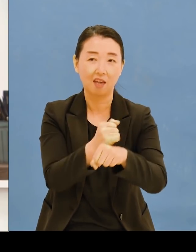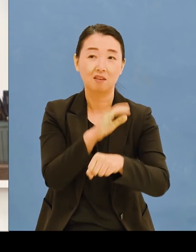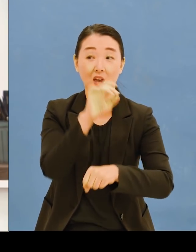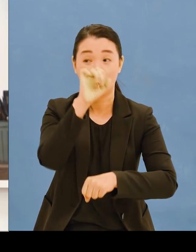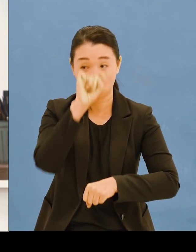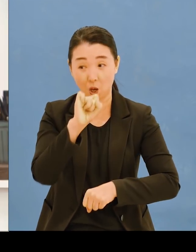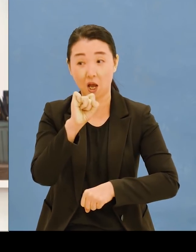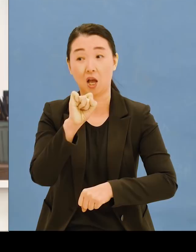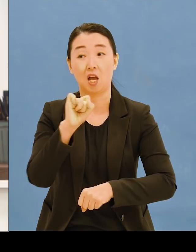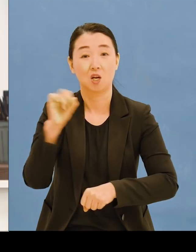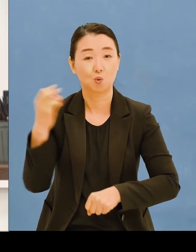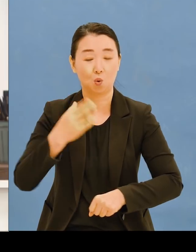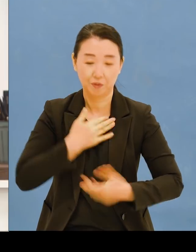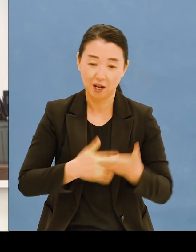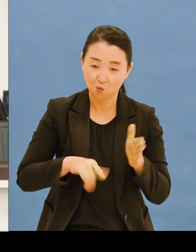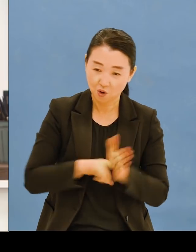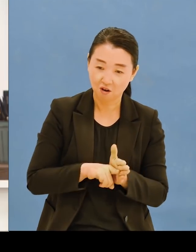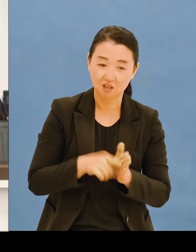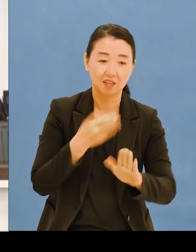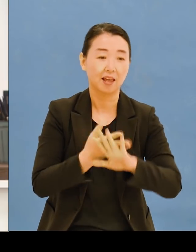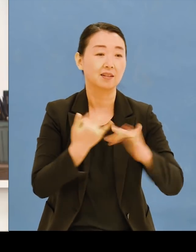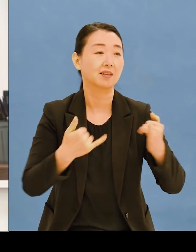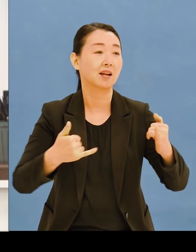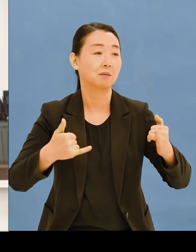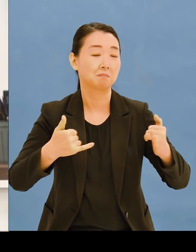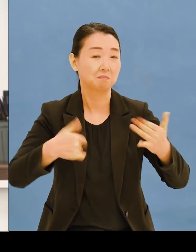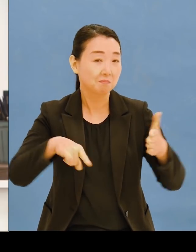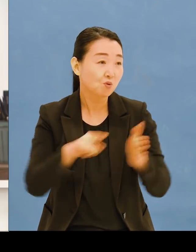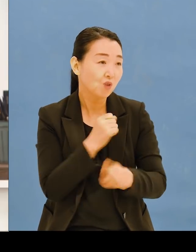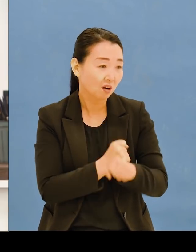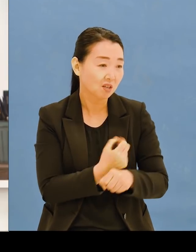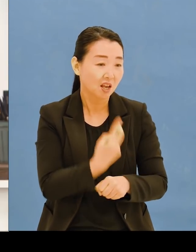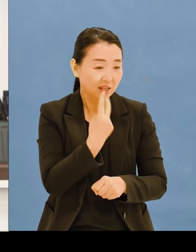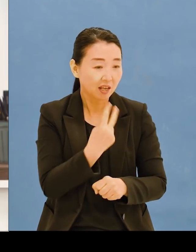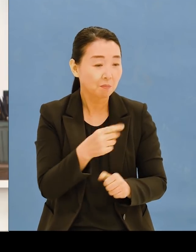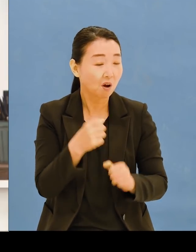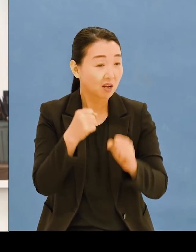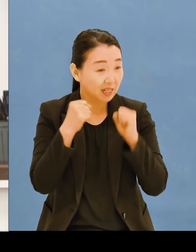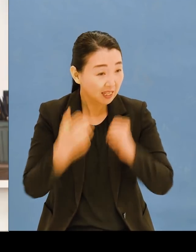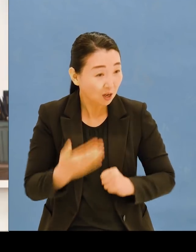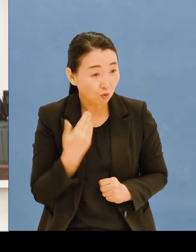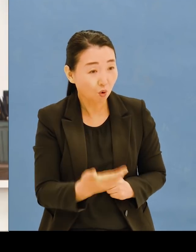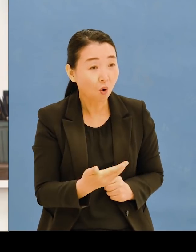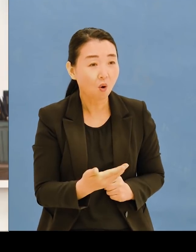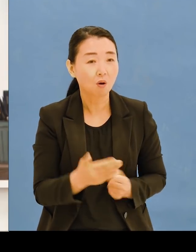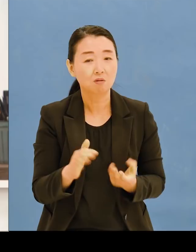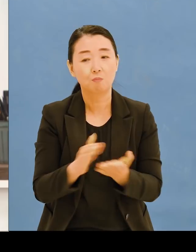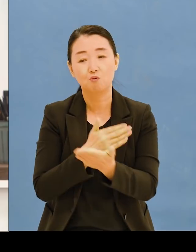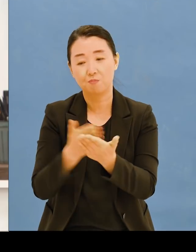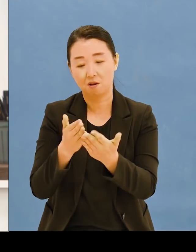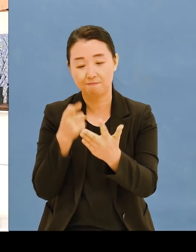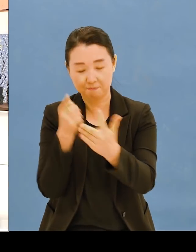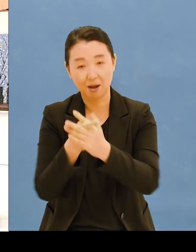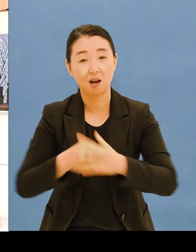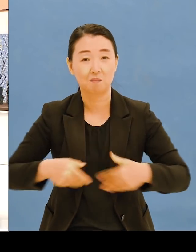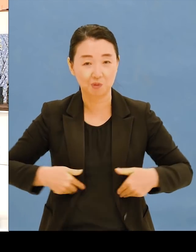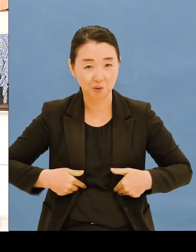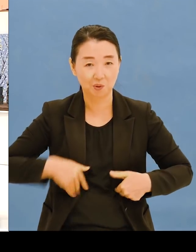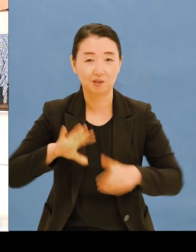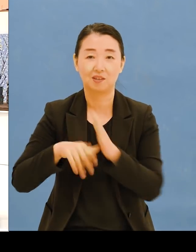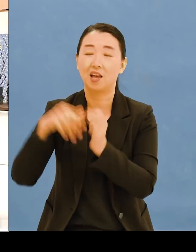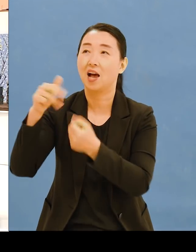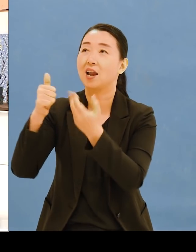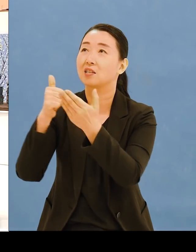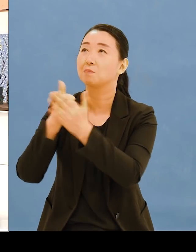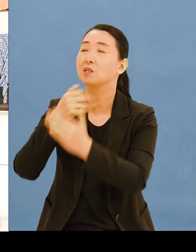이게 선한 일인지 나를 위한 건지 남을 위한 건지 생명을 살리는 일인지 그거를 정말 분별을 잘해서